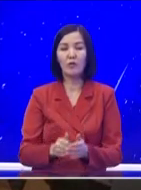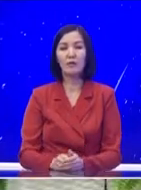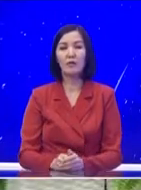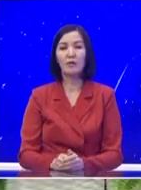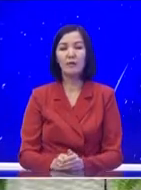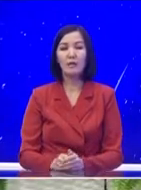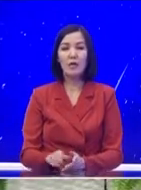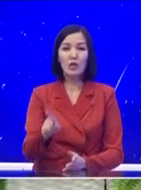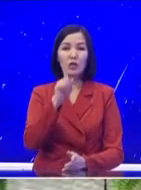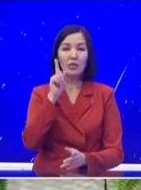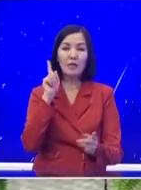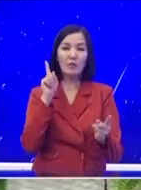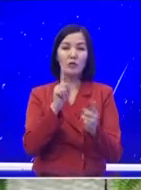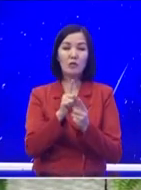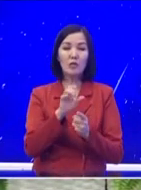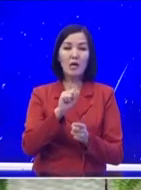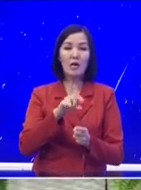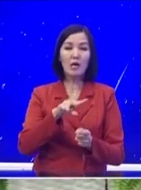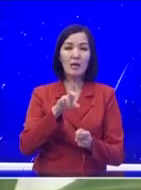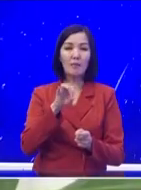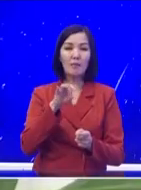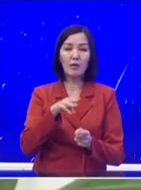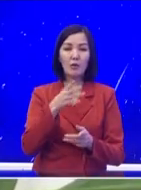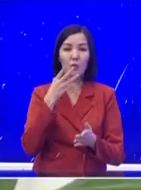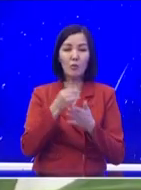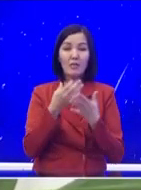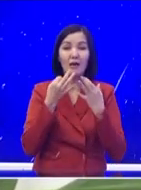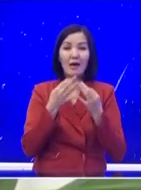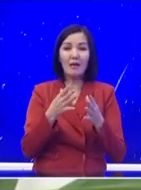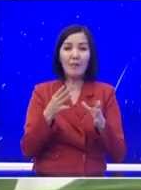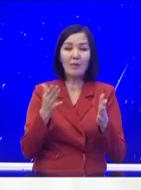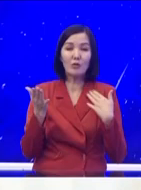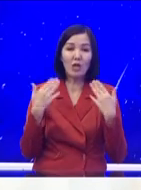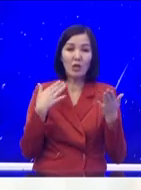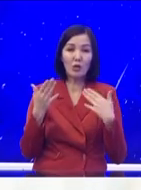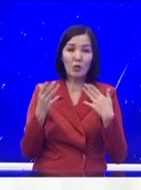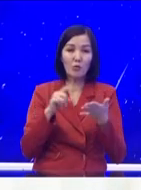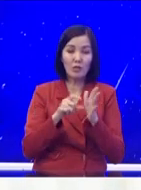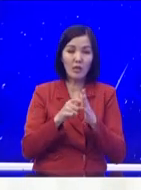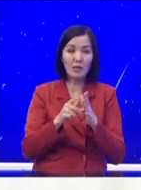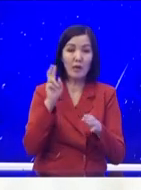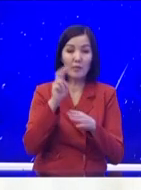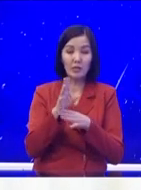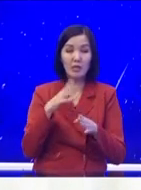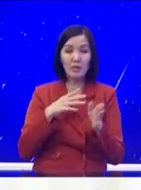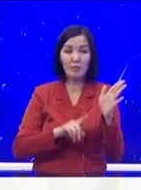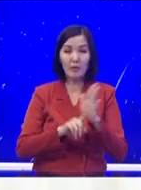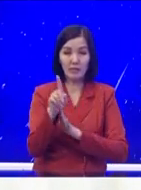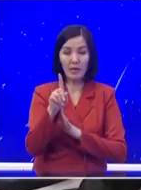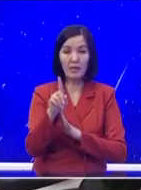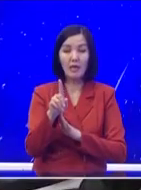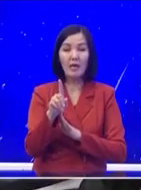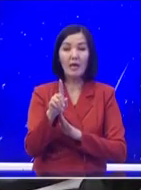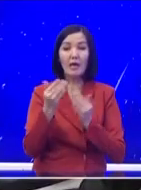есептеймін. Жастармен жүздесуде Альберт Туменов өзінің қарапайым ғана жаттығу залынан шыққанын айтты. Әрі мұндағыдай керемет